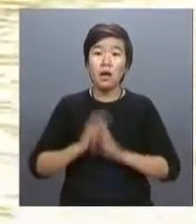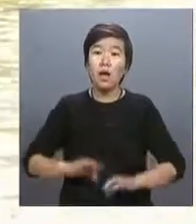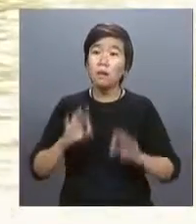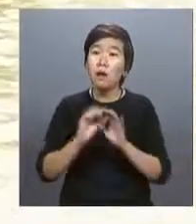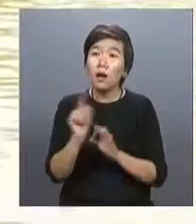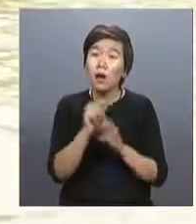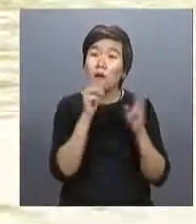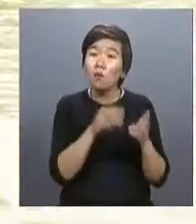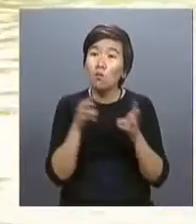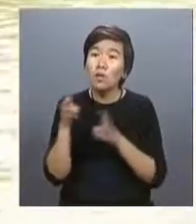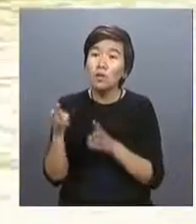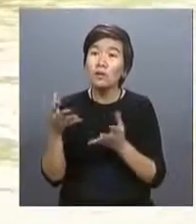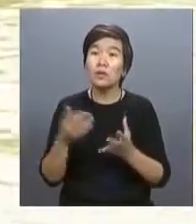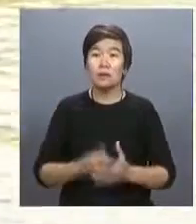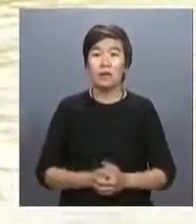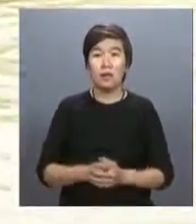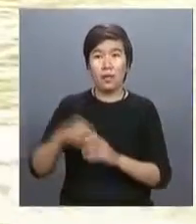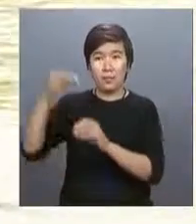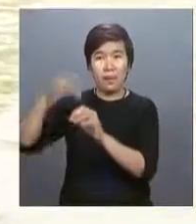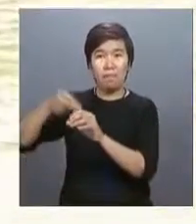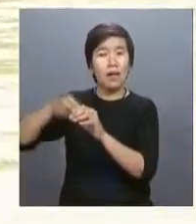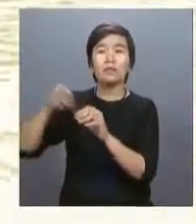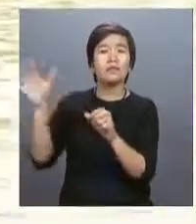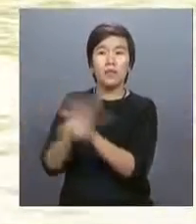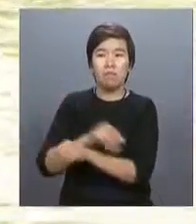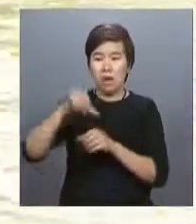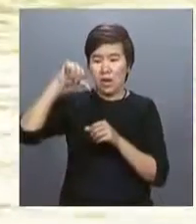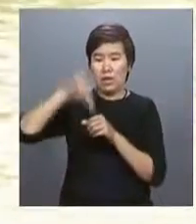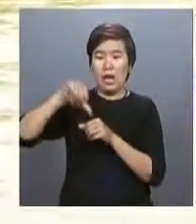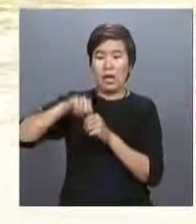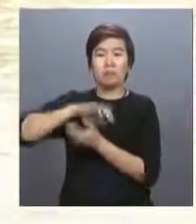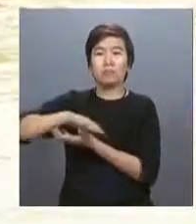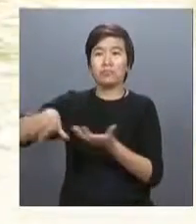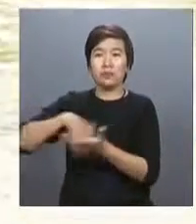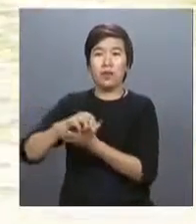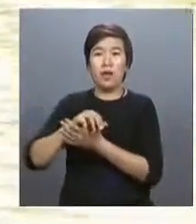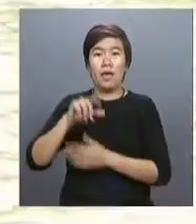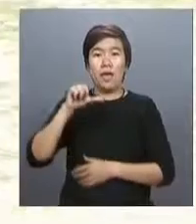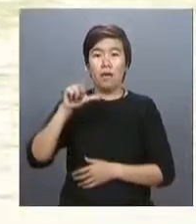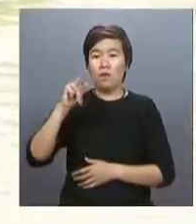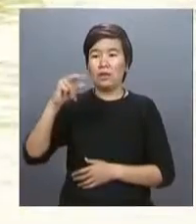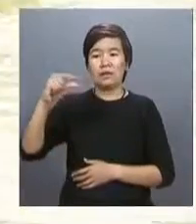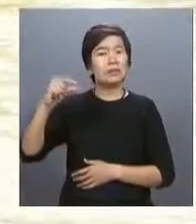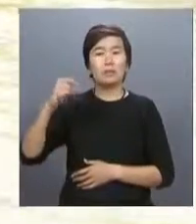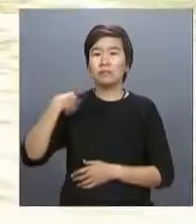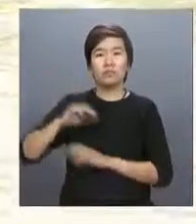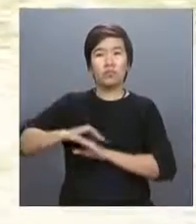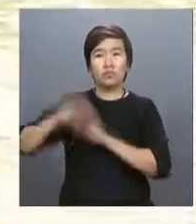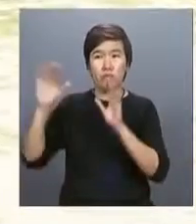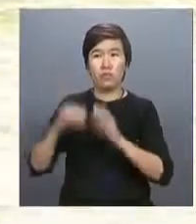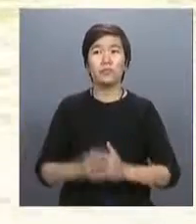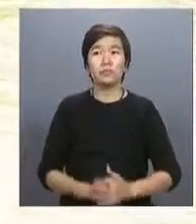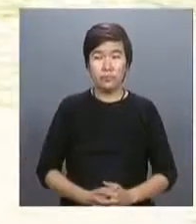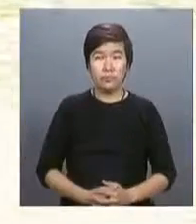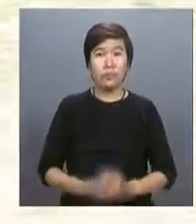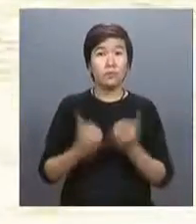ยวิธีจะใช้น้ำมันดีเซลทั้งหมดนะคะโดยไม่มีการผสมก๊าซ LNG เข้ามาร่วมด้วยค่ะซึ่งณขณะที่เร